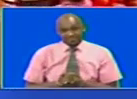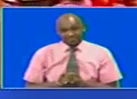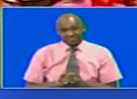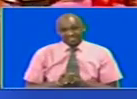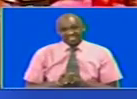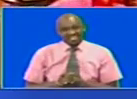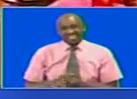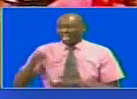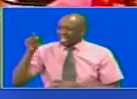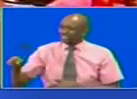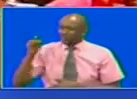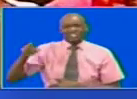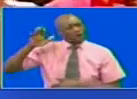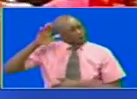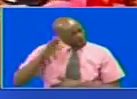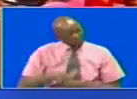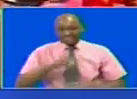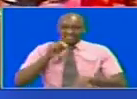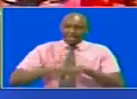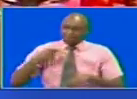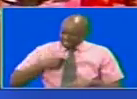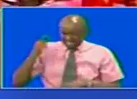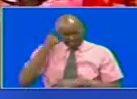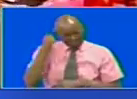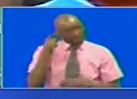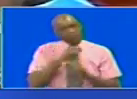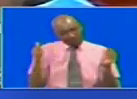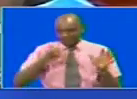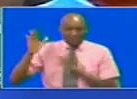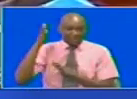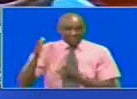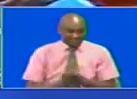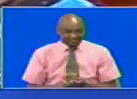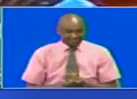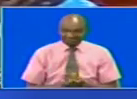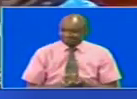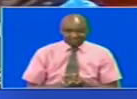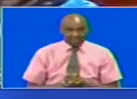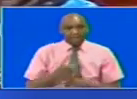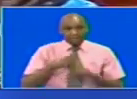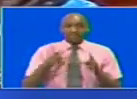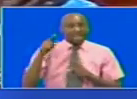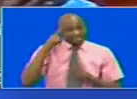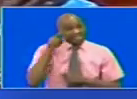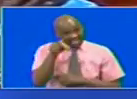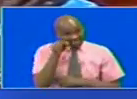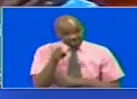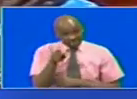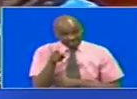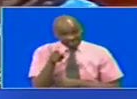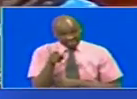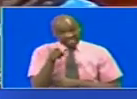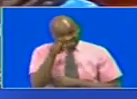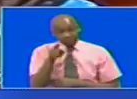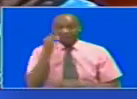That was one of the lowest times in parliament. But I guess even that was, you know,